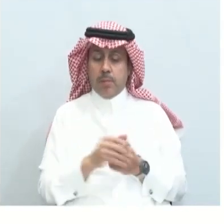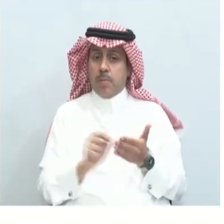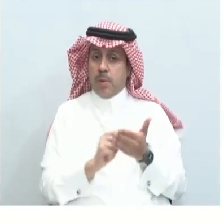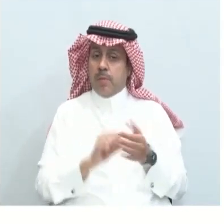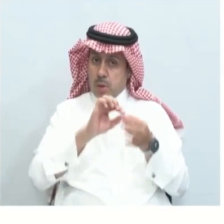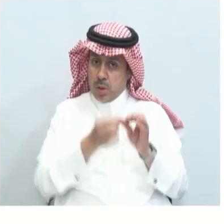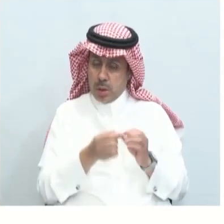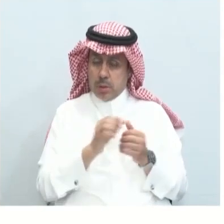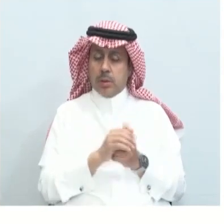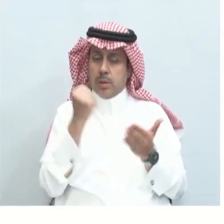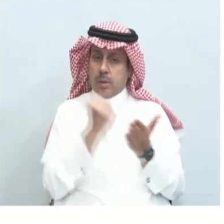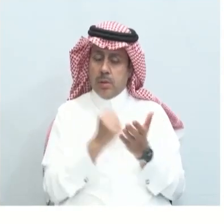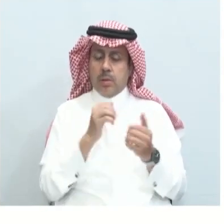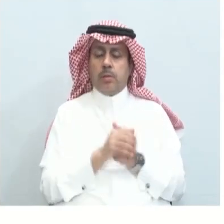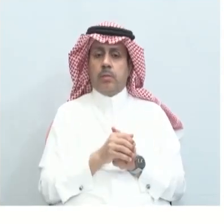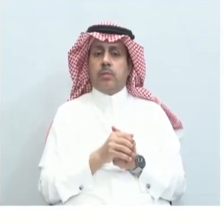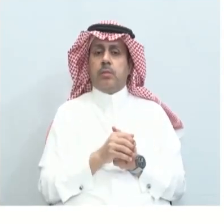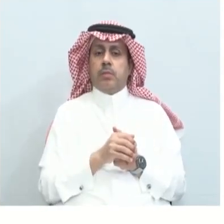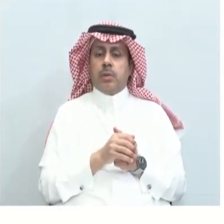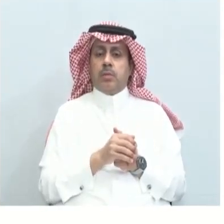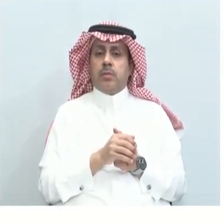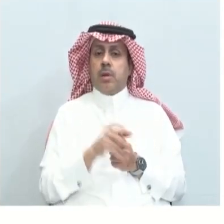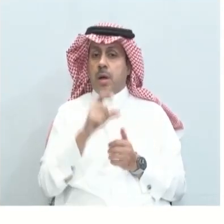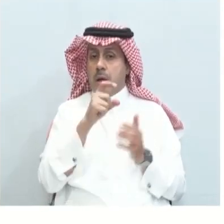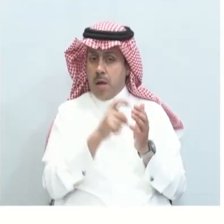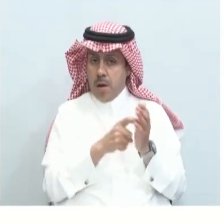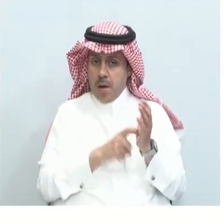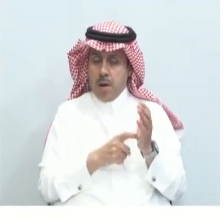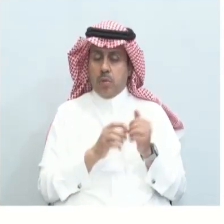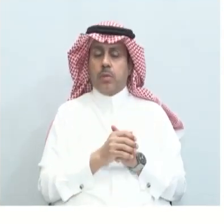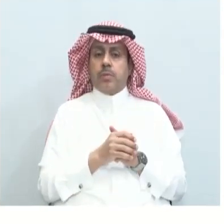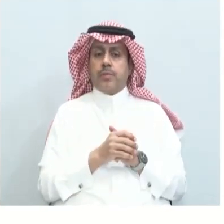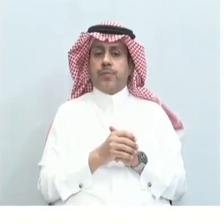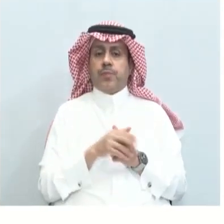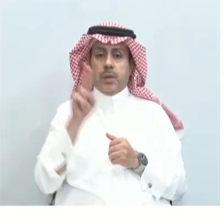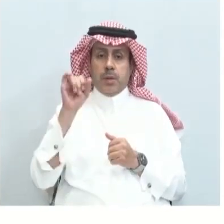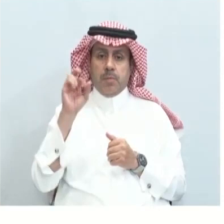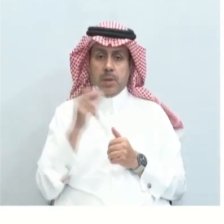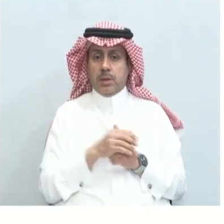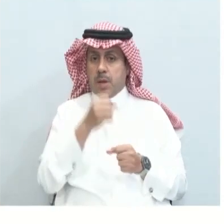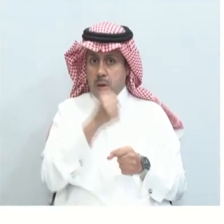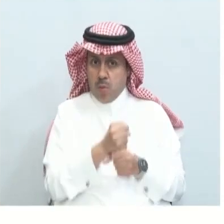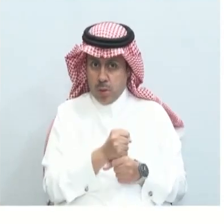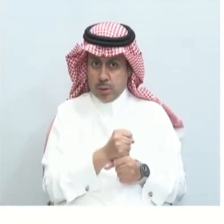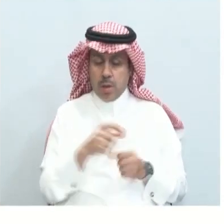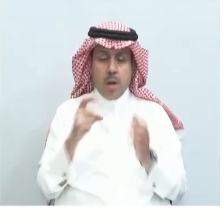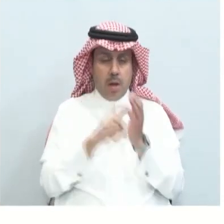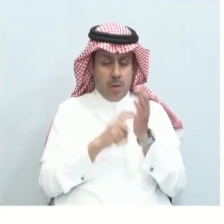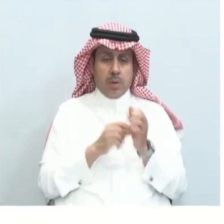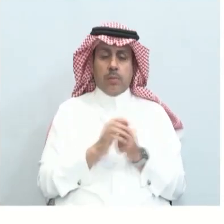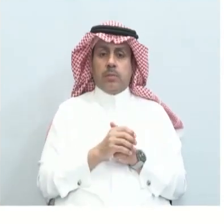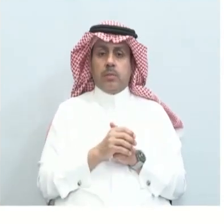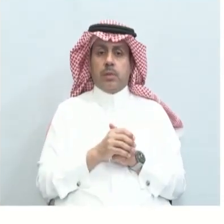عقود باعتبار ان العقد بمنزله القانون بين المتعاقدين في حين تتميز القواعد القانونيه تحت القانون العام